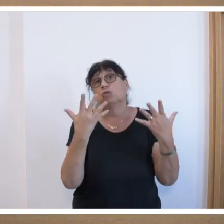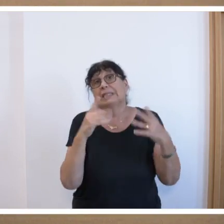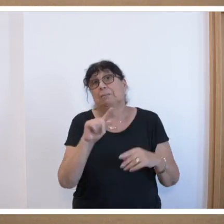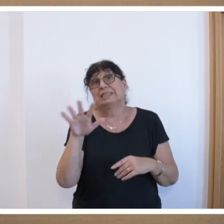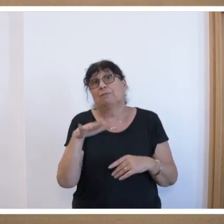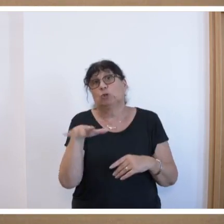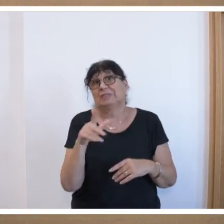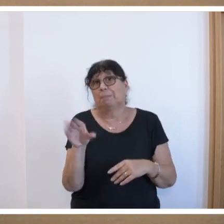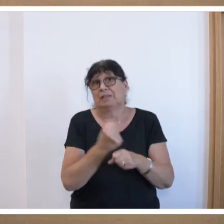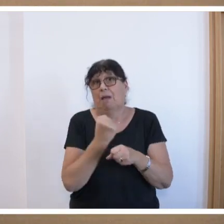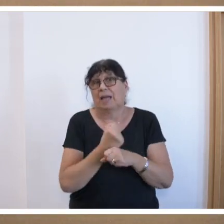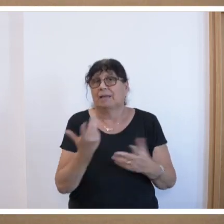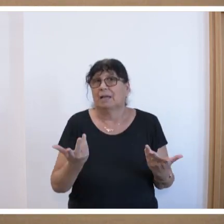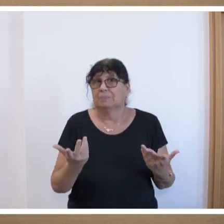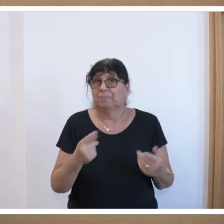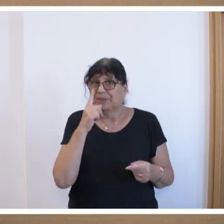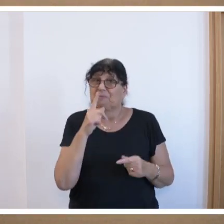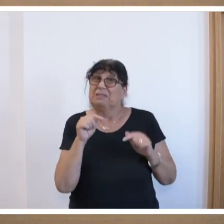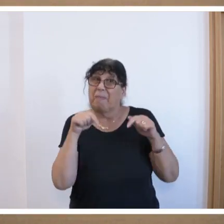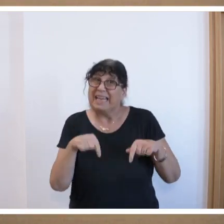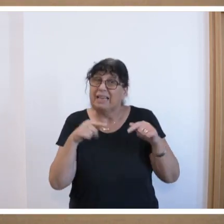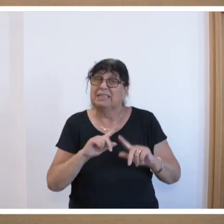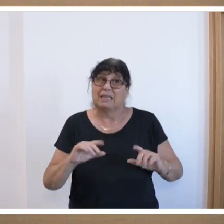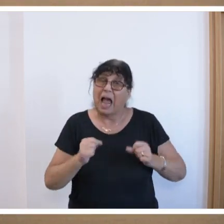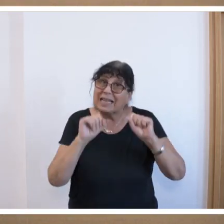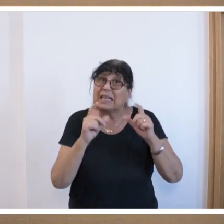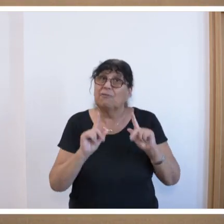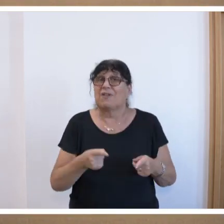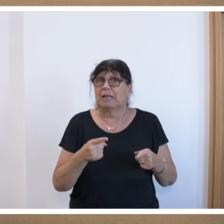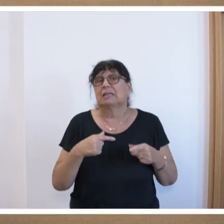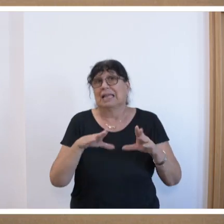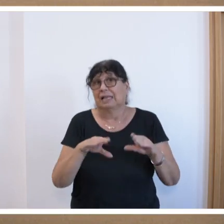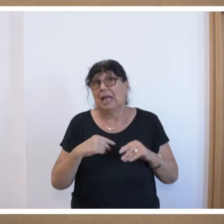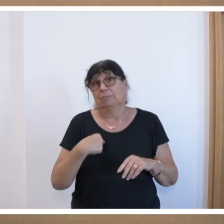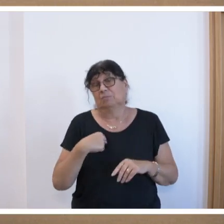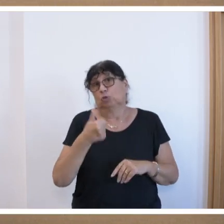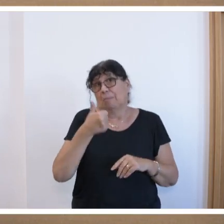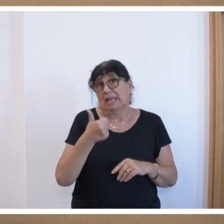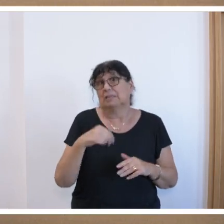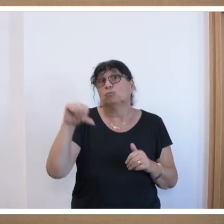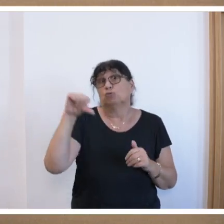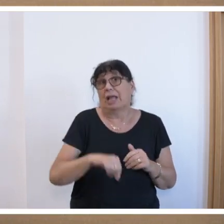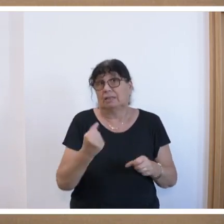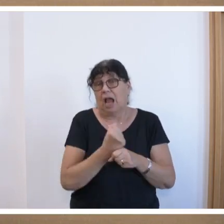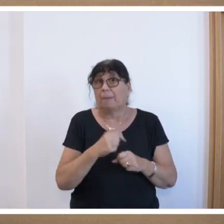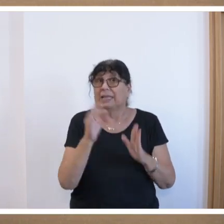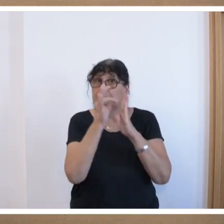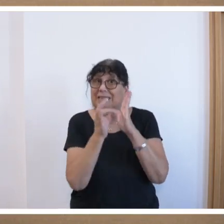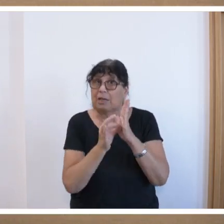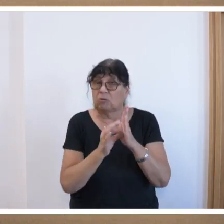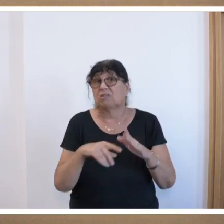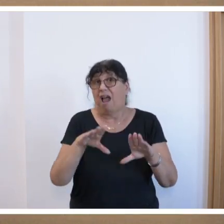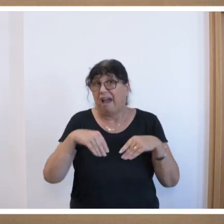15 Mitarbeiterinnen. Wenn wir hier nicht aktiv werden, dann nehmen wir zum einen die schlechten Arbeitsbedingungen einfach